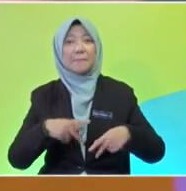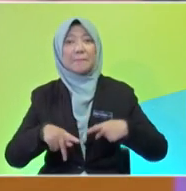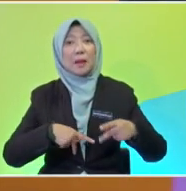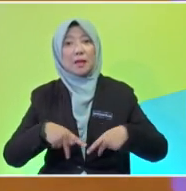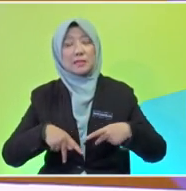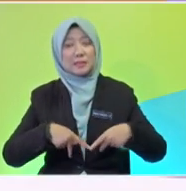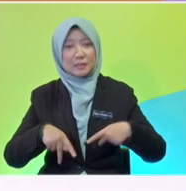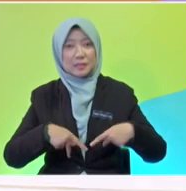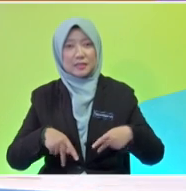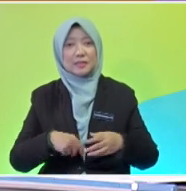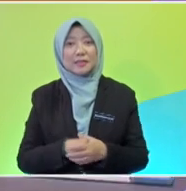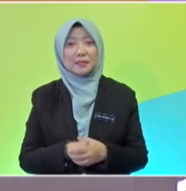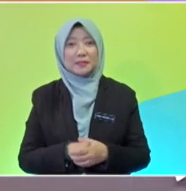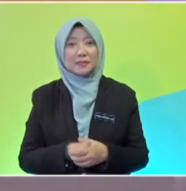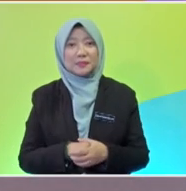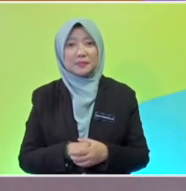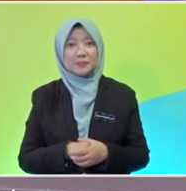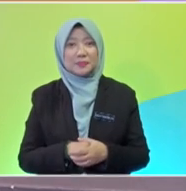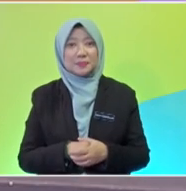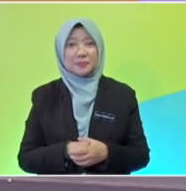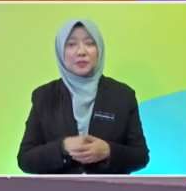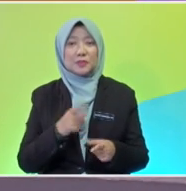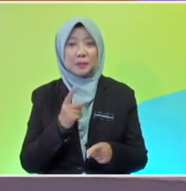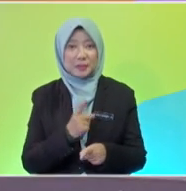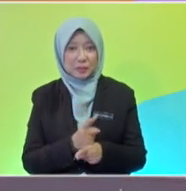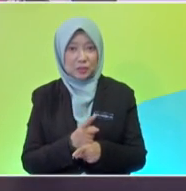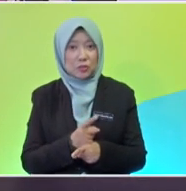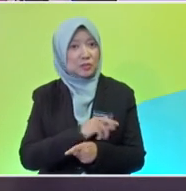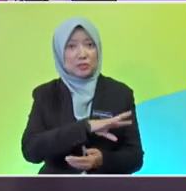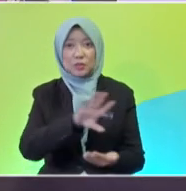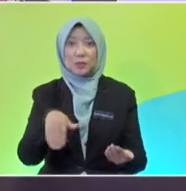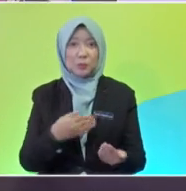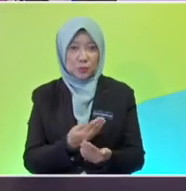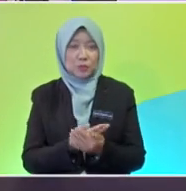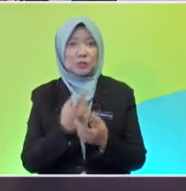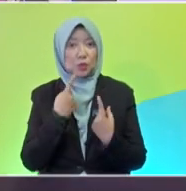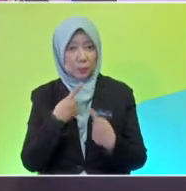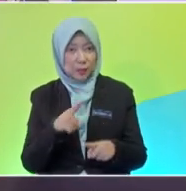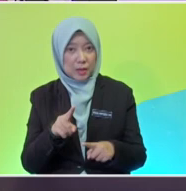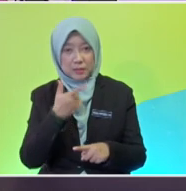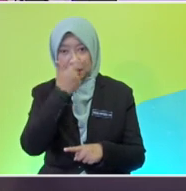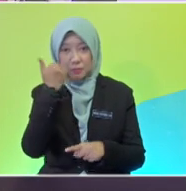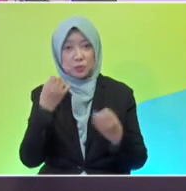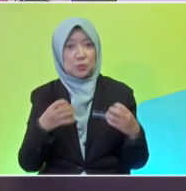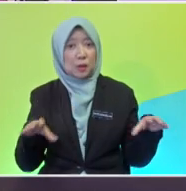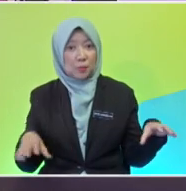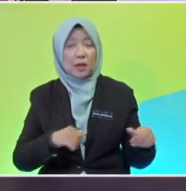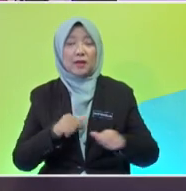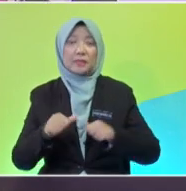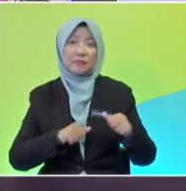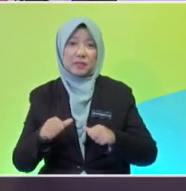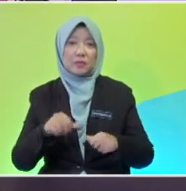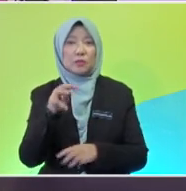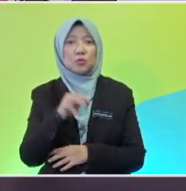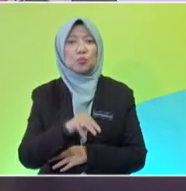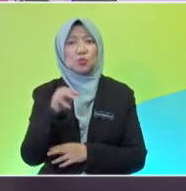ah jadi Betul semua kita sama-sama jalan kan Activity yang jago percaya Mira